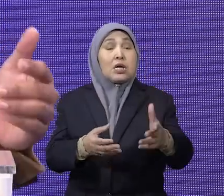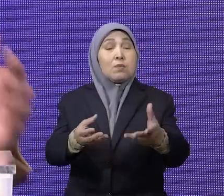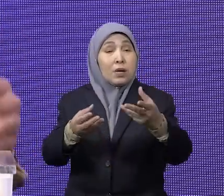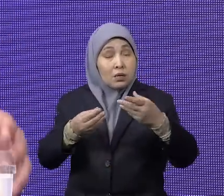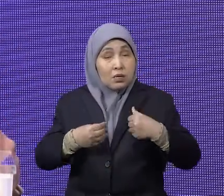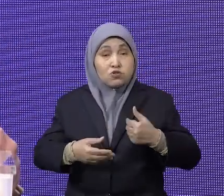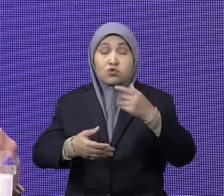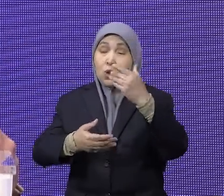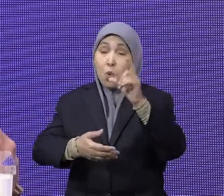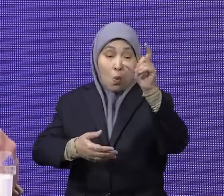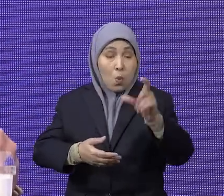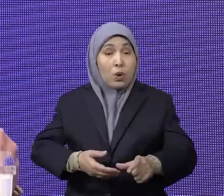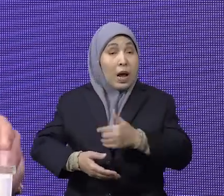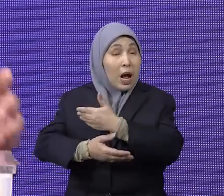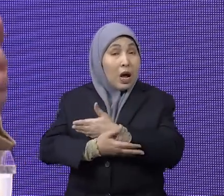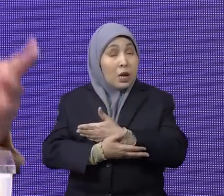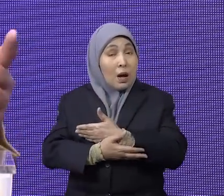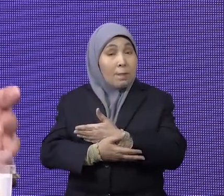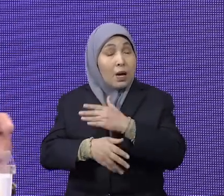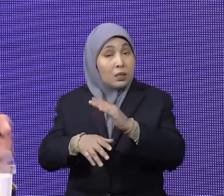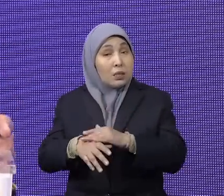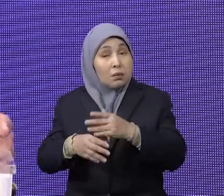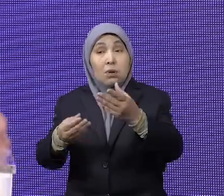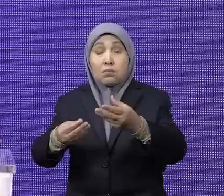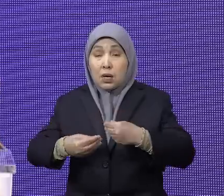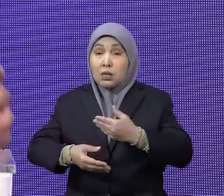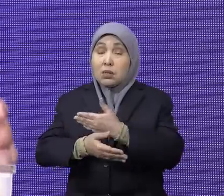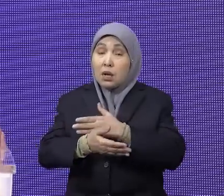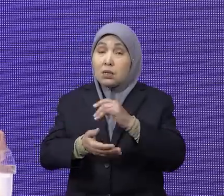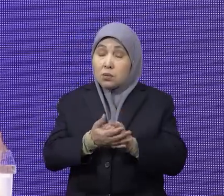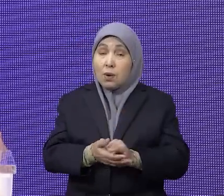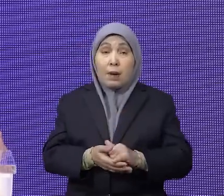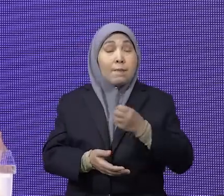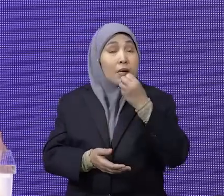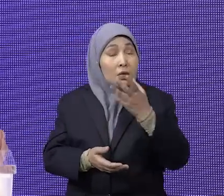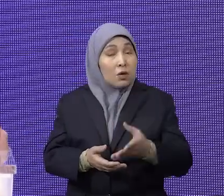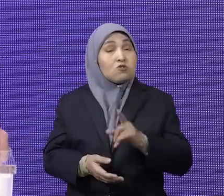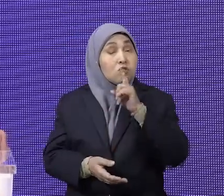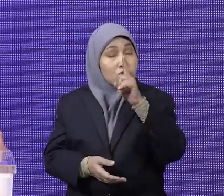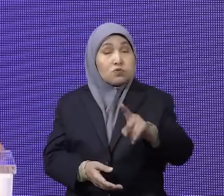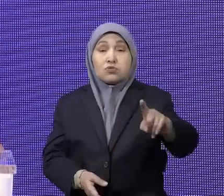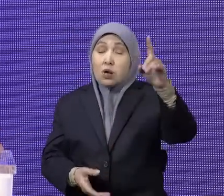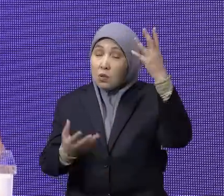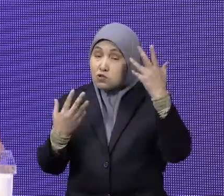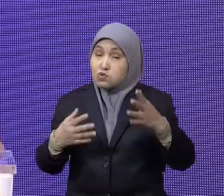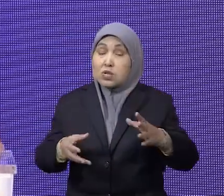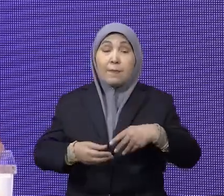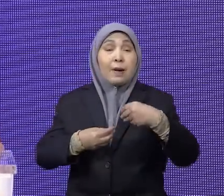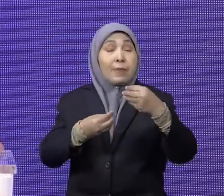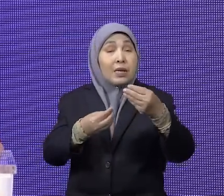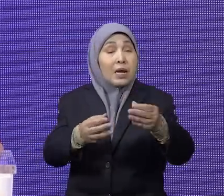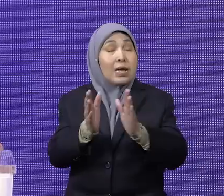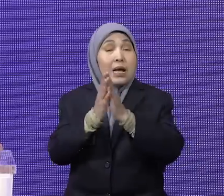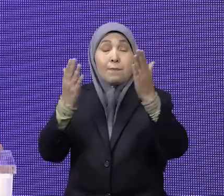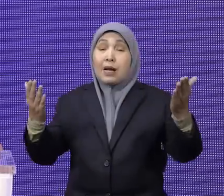dikurniakan seorang anak. Dan pada kurniaan anak, Allah membahasakan kepada Maryam, iaitulah sesungguhnya Allah telah memberikan, dia